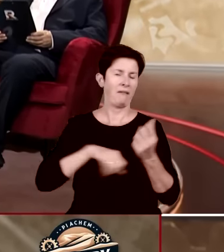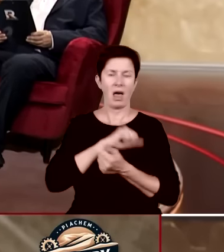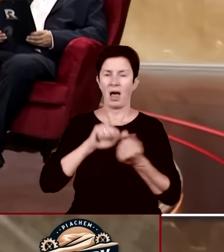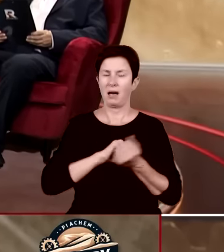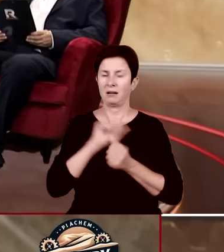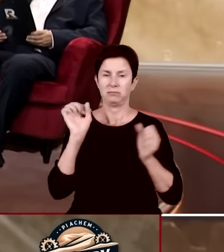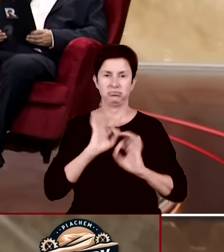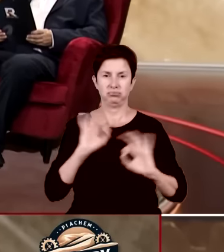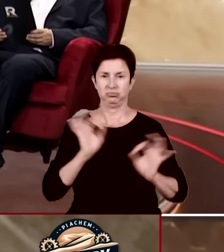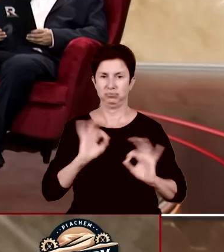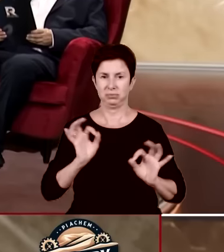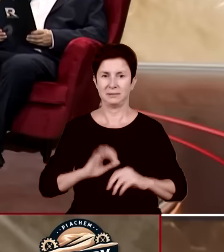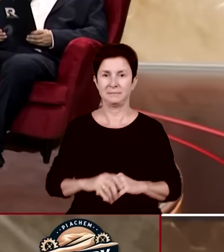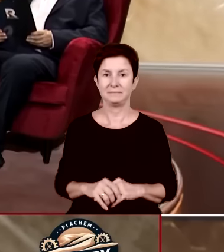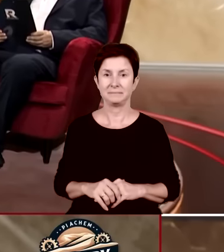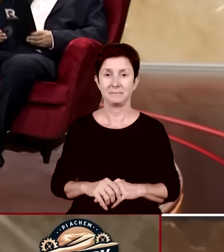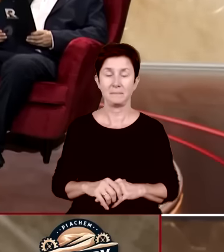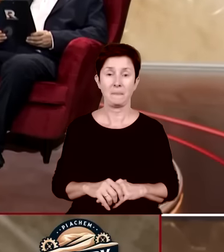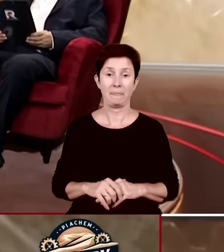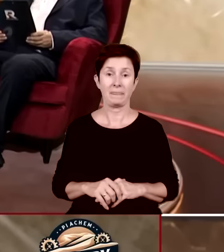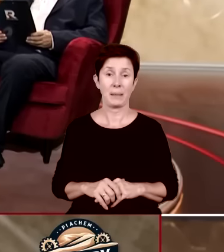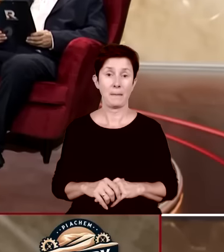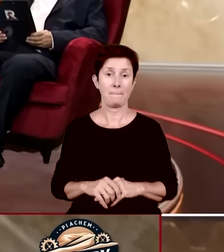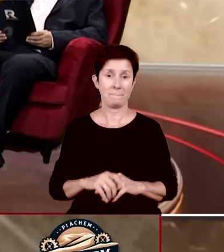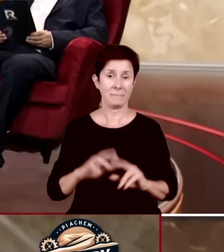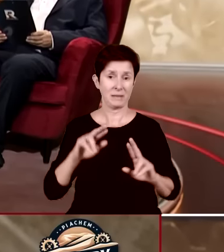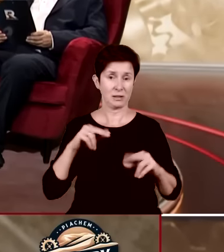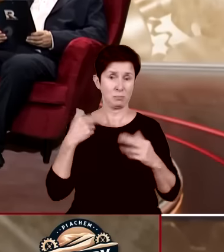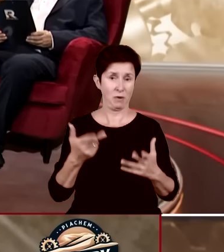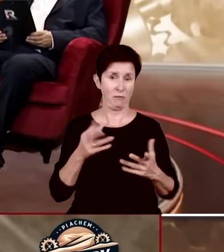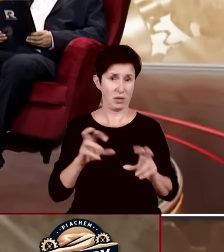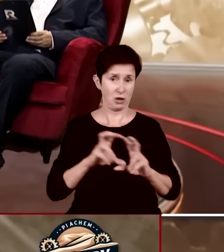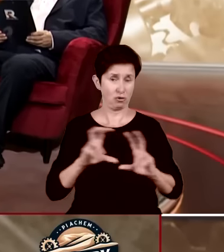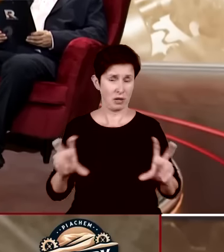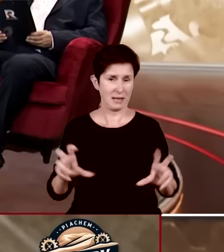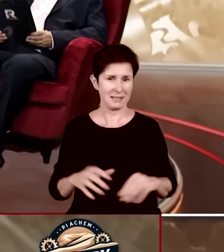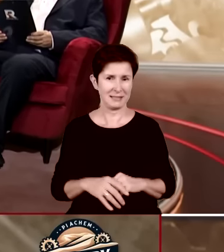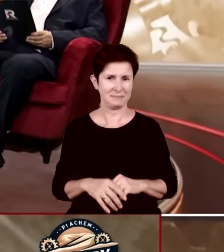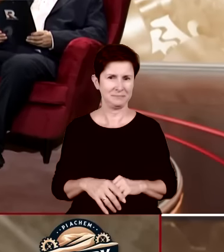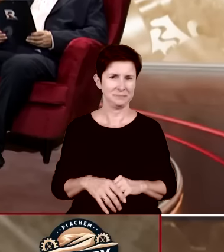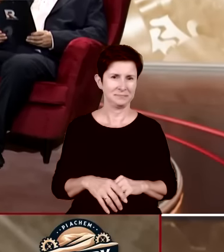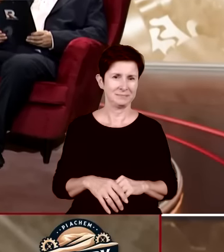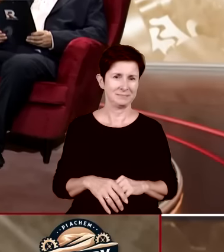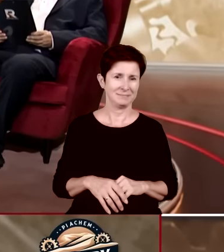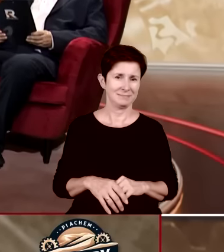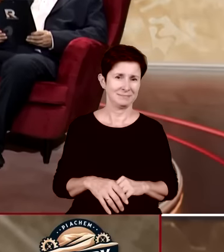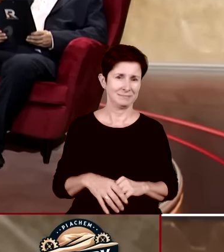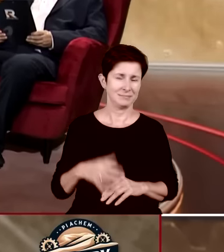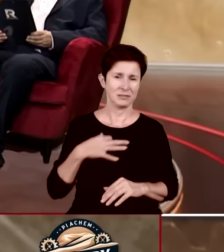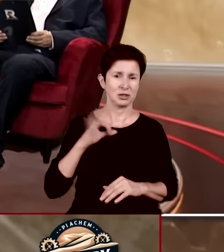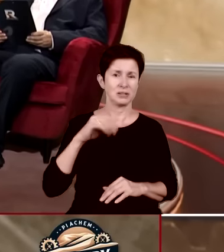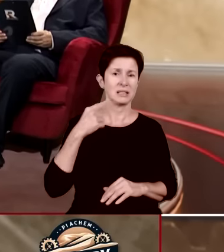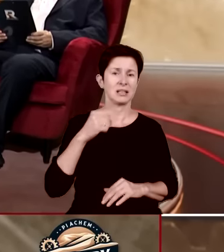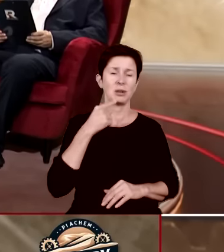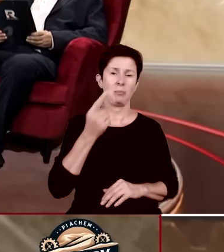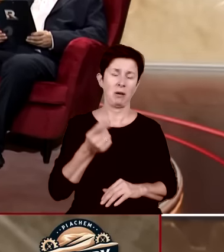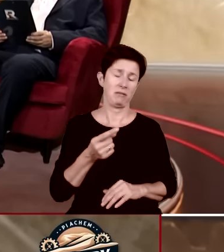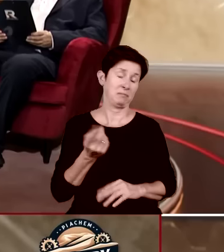na pięć fajerek. I to wracają te czasy. Ja tylko powiem jeszcze na koniec jedną rzecz, że jedyne